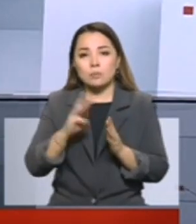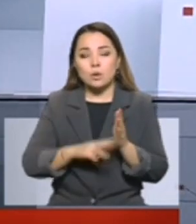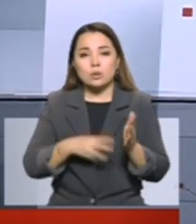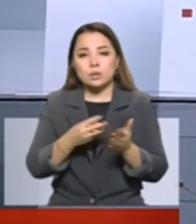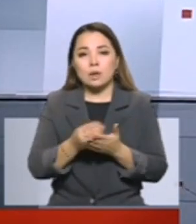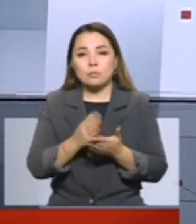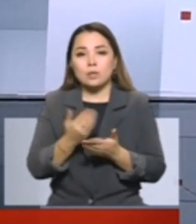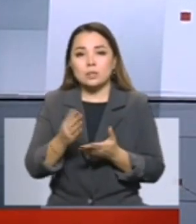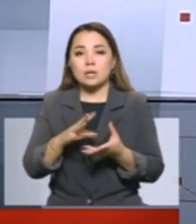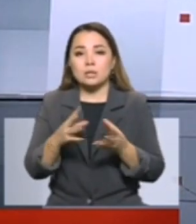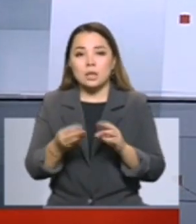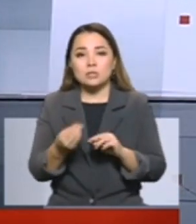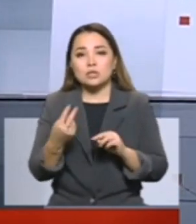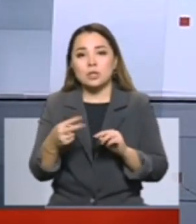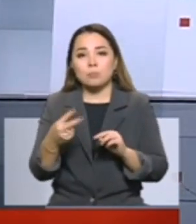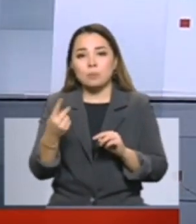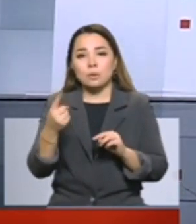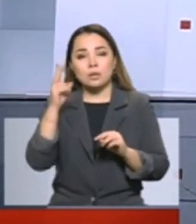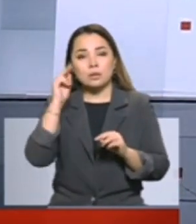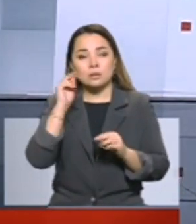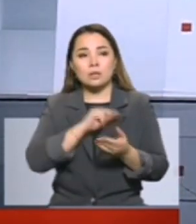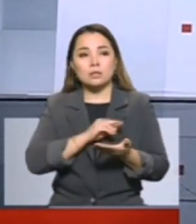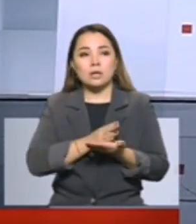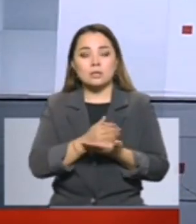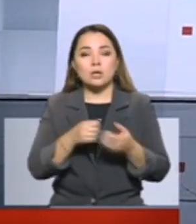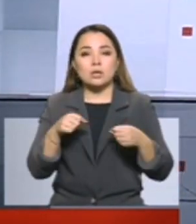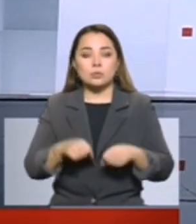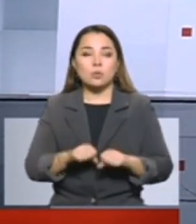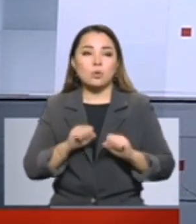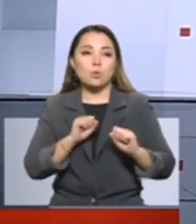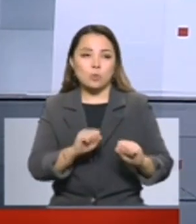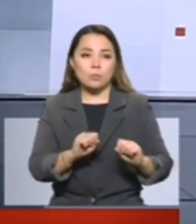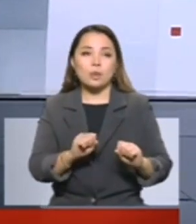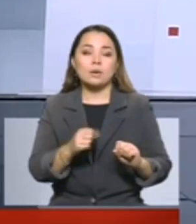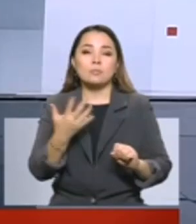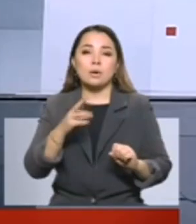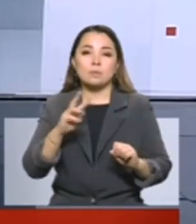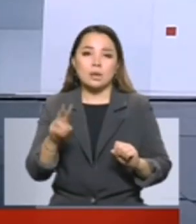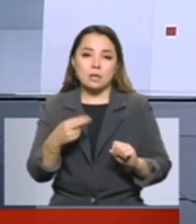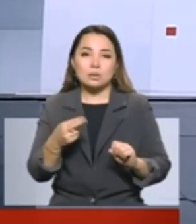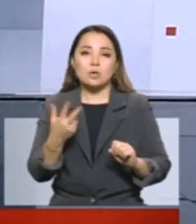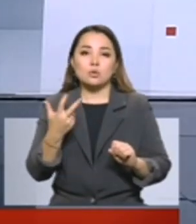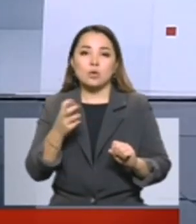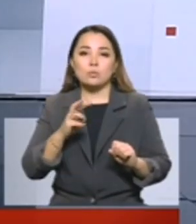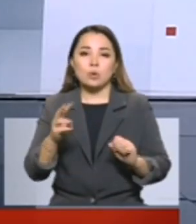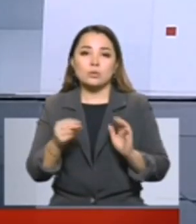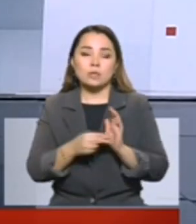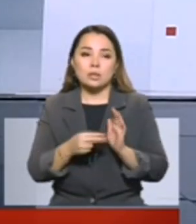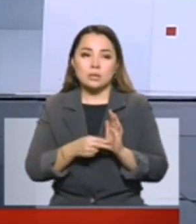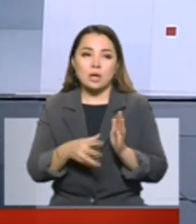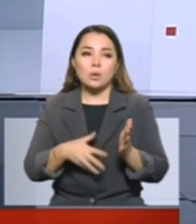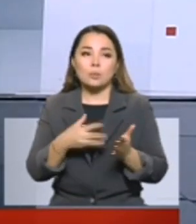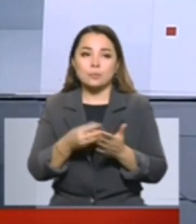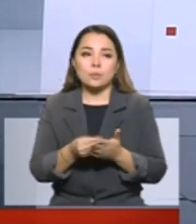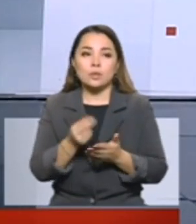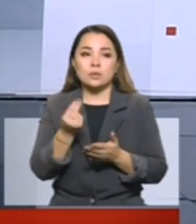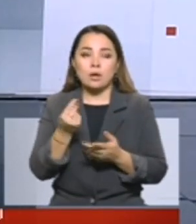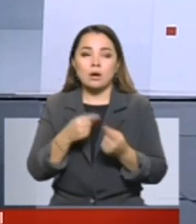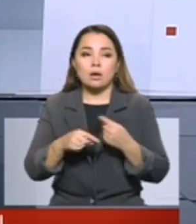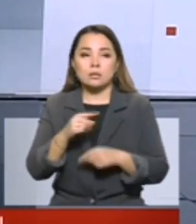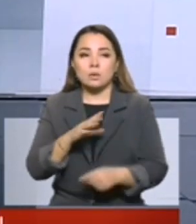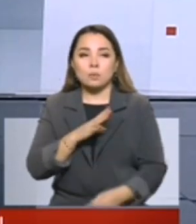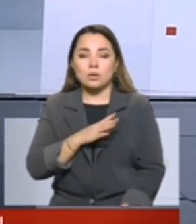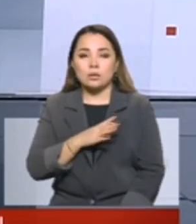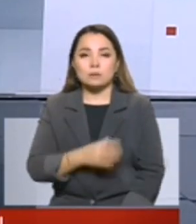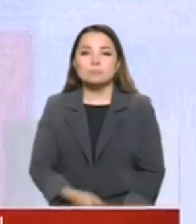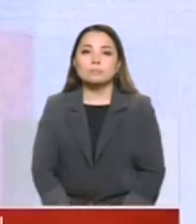салған. Нәтижесінде 21 қызметкердің құқығы қорғалып, олар 5 миллиард 300 миллион теңге көлемінде ақшасын қайтарып алған.